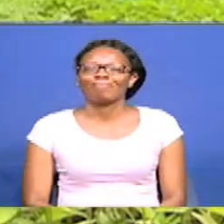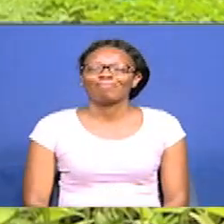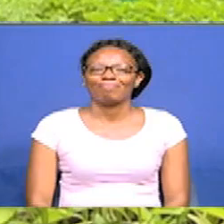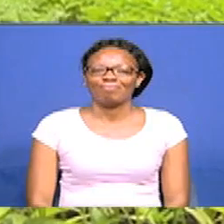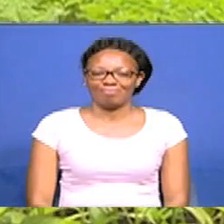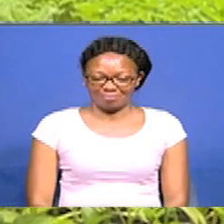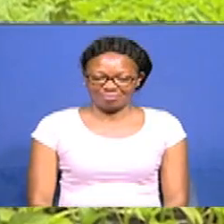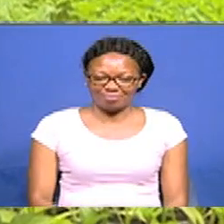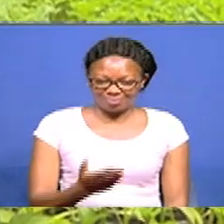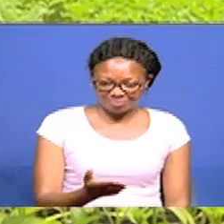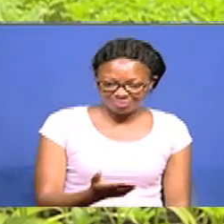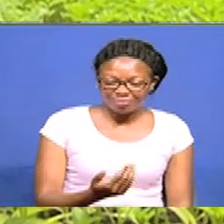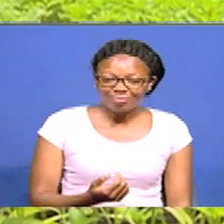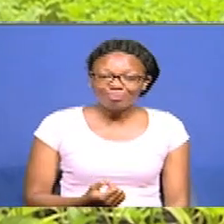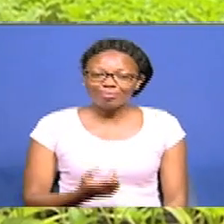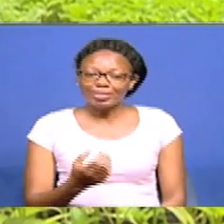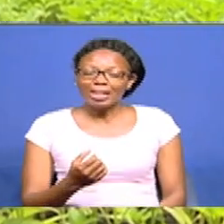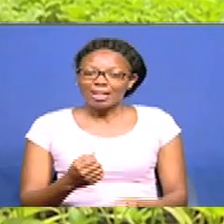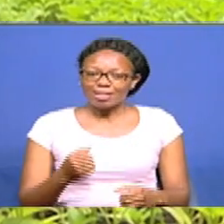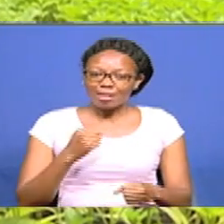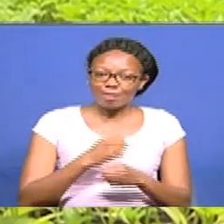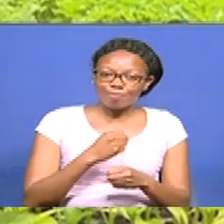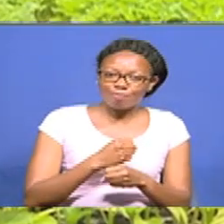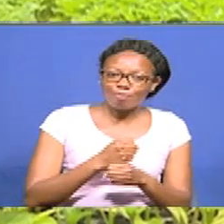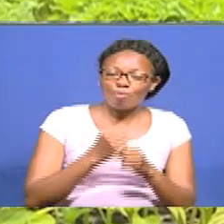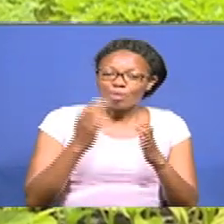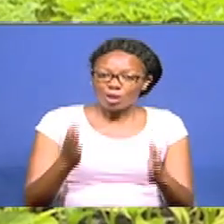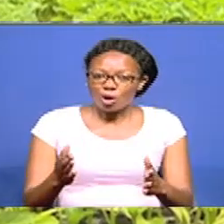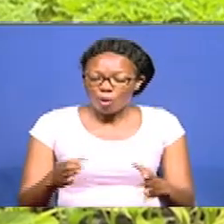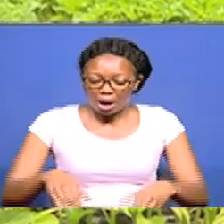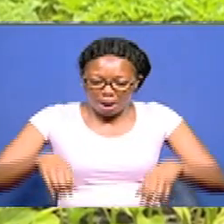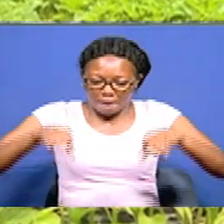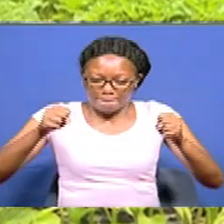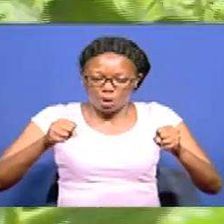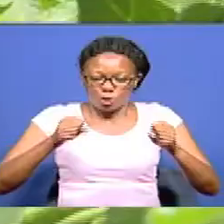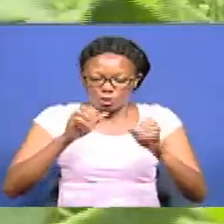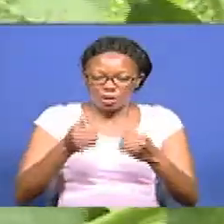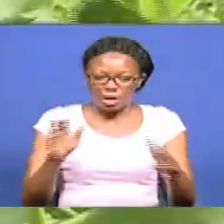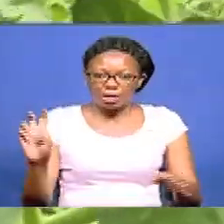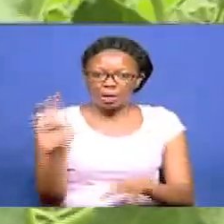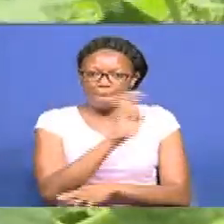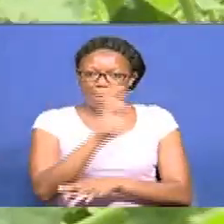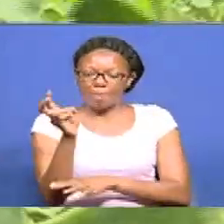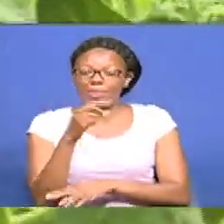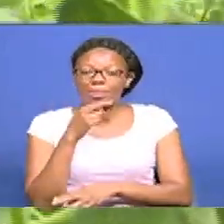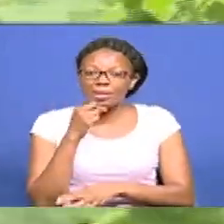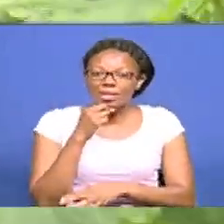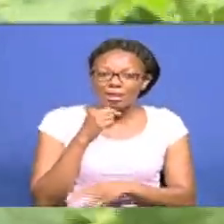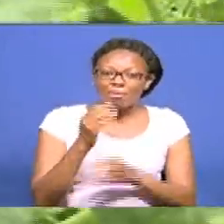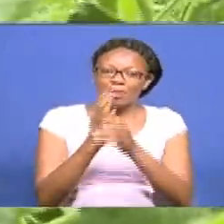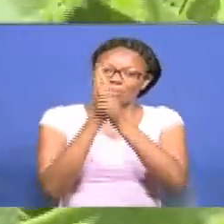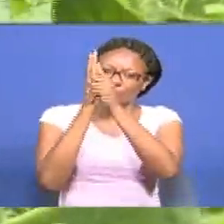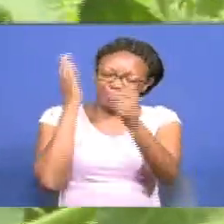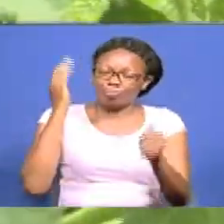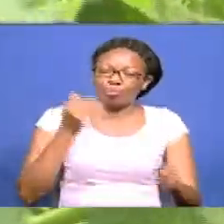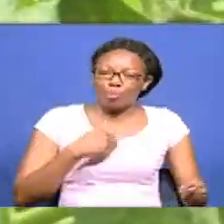inatufurahisha. Licha ya kwamba msimamizi wa shamba lao ana shahada ya kilimo na ubunifu na ni mjeledi kwa kazi yake,